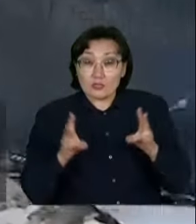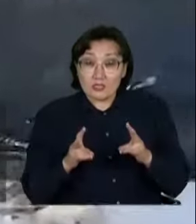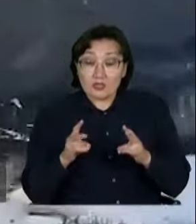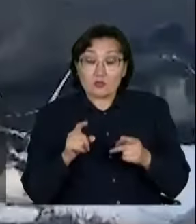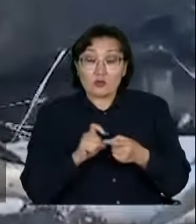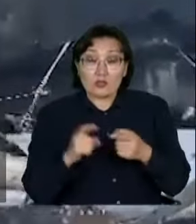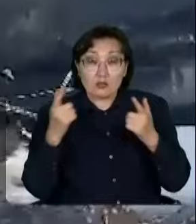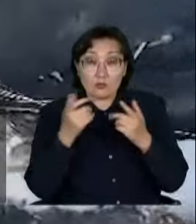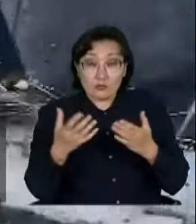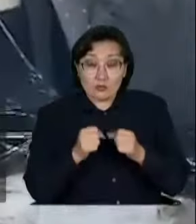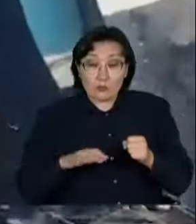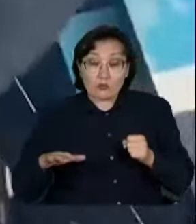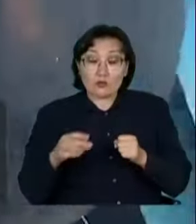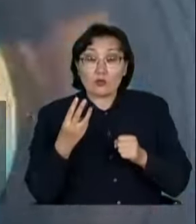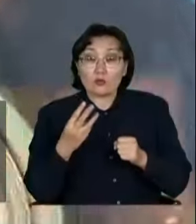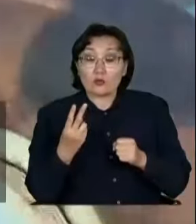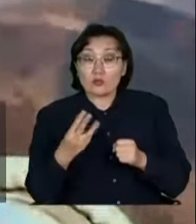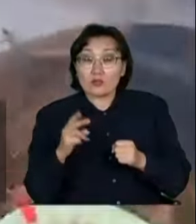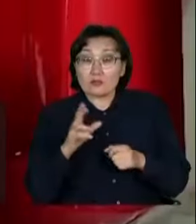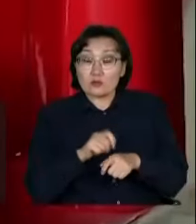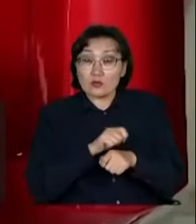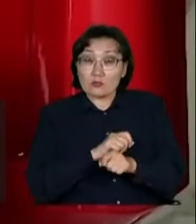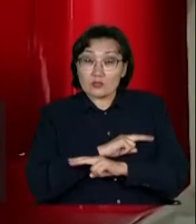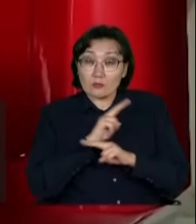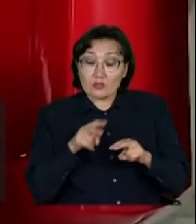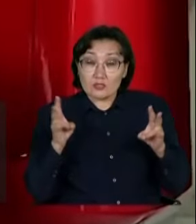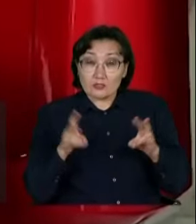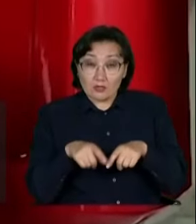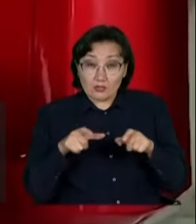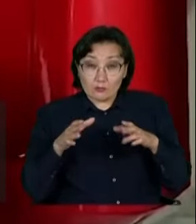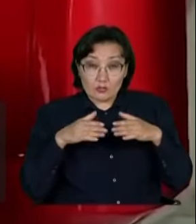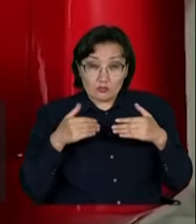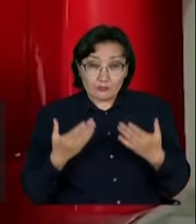келіп түсті. Өрт аумағы 30 шаршы метрді құрады. Қаза тапқандар мен зардап шеккендер жоқ.